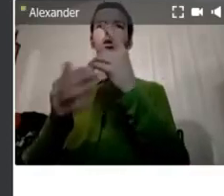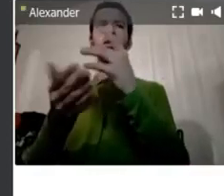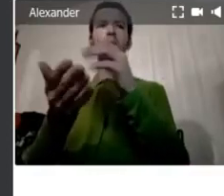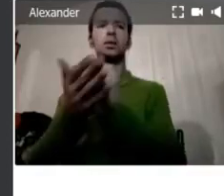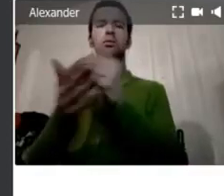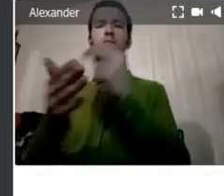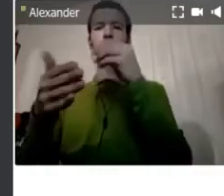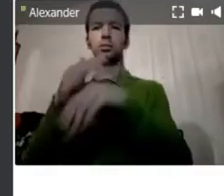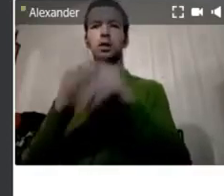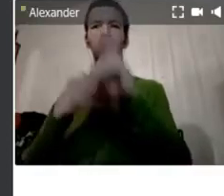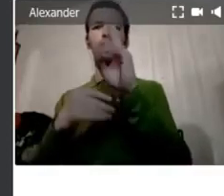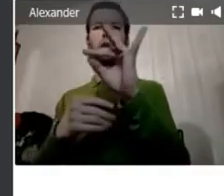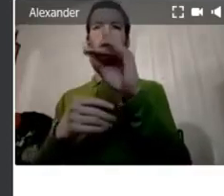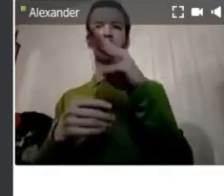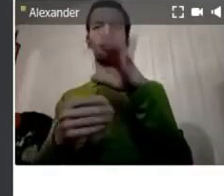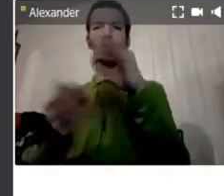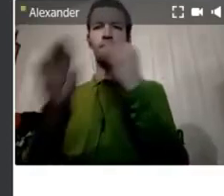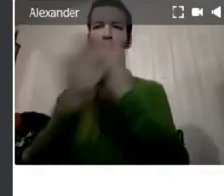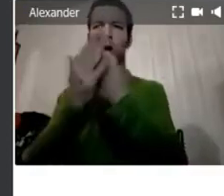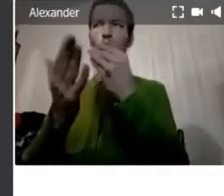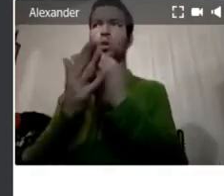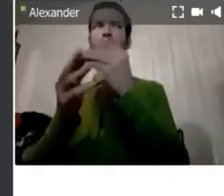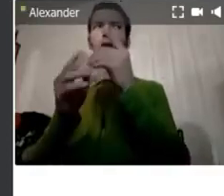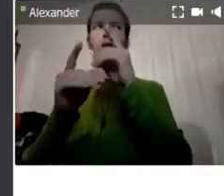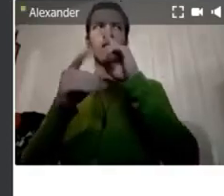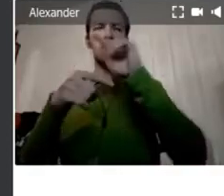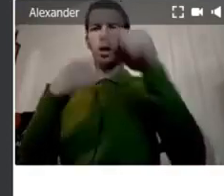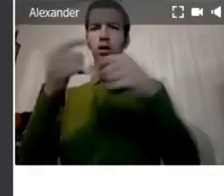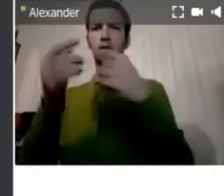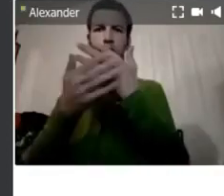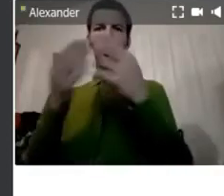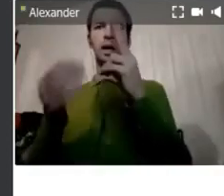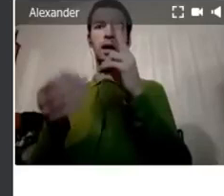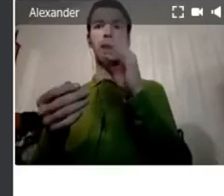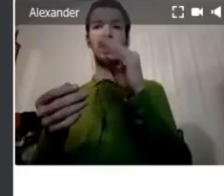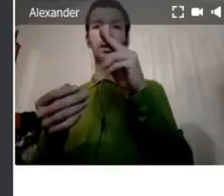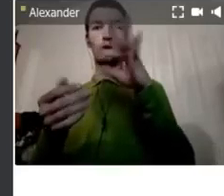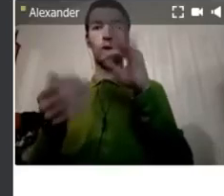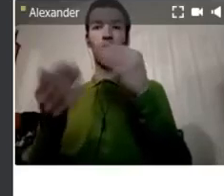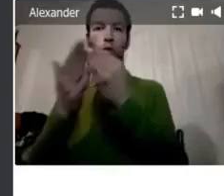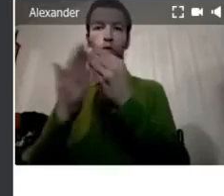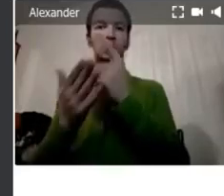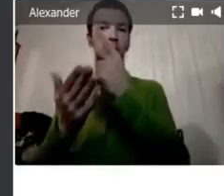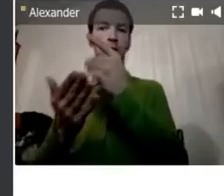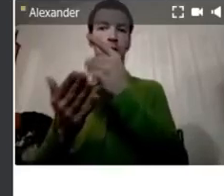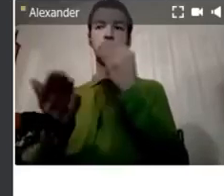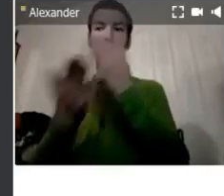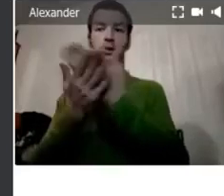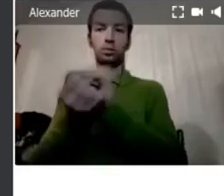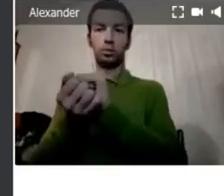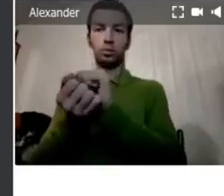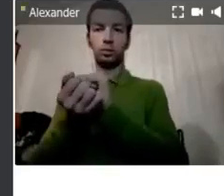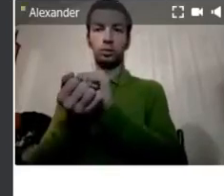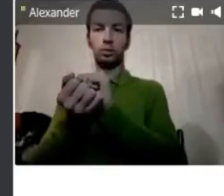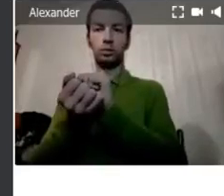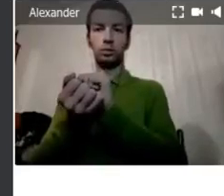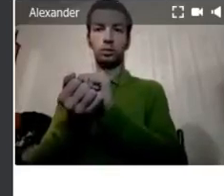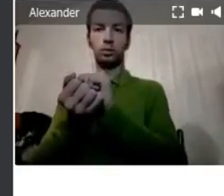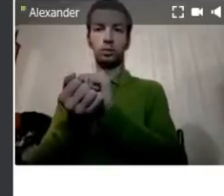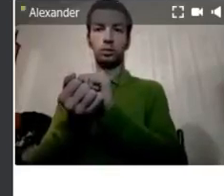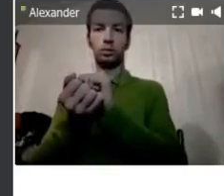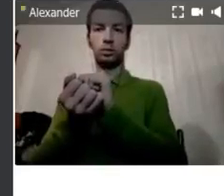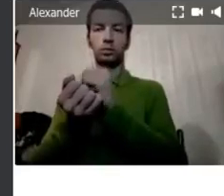мне номер ИСИН, дайте мне номер госрегистрации, где ваша криптовалюта зарегистрирована, я посмотрю, я хочу убедиться.